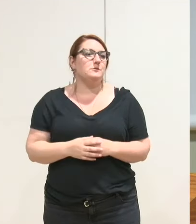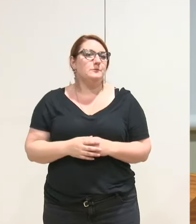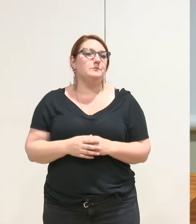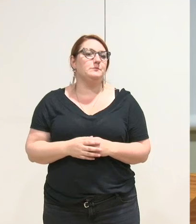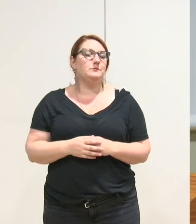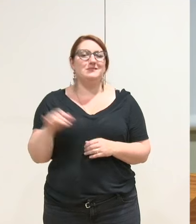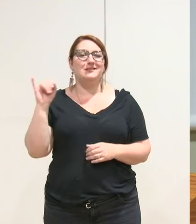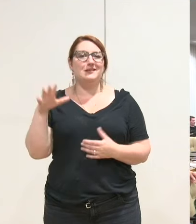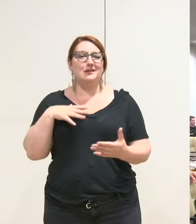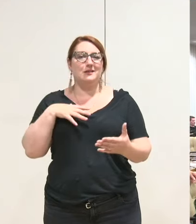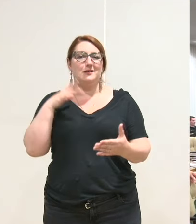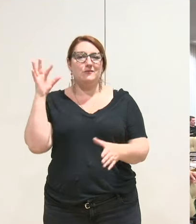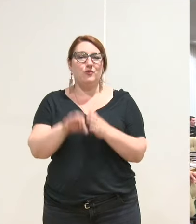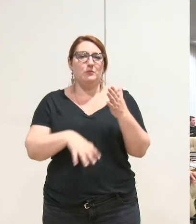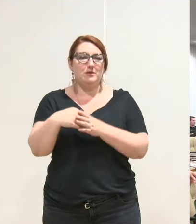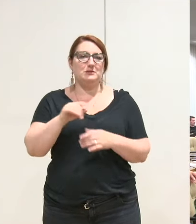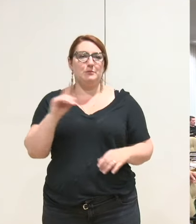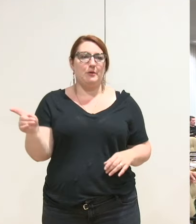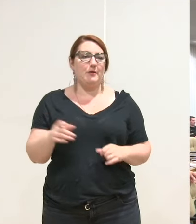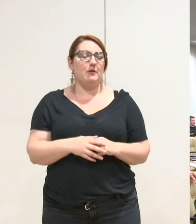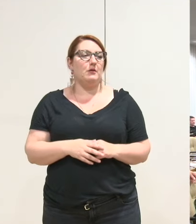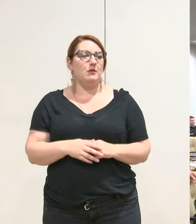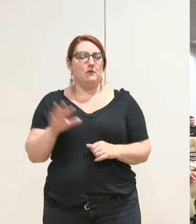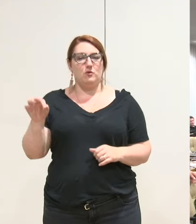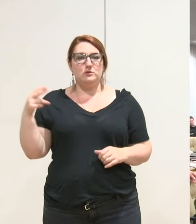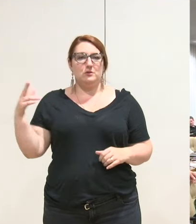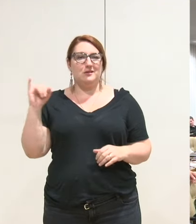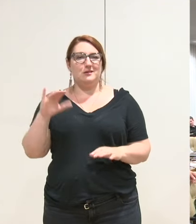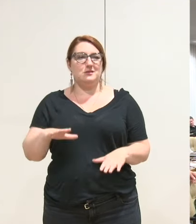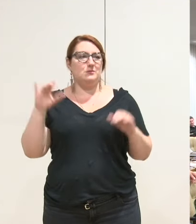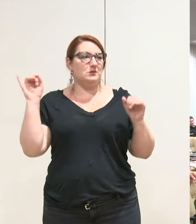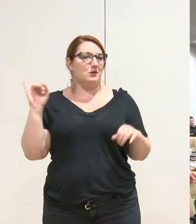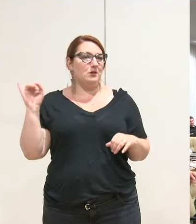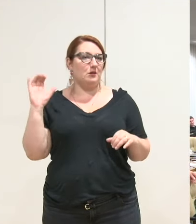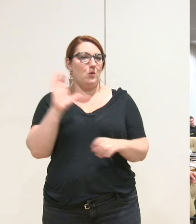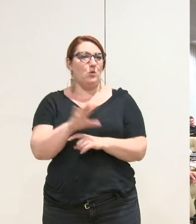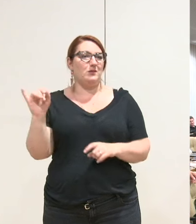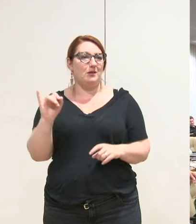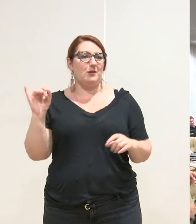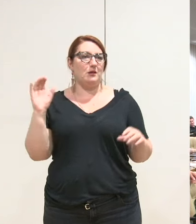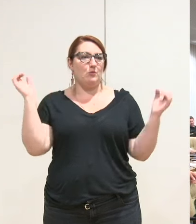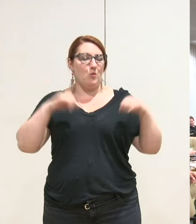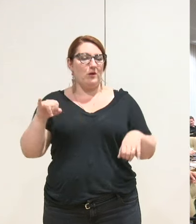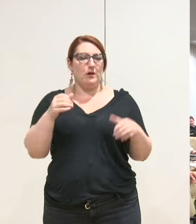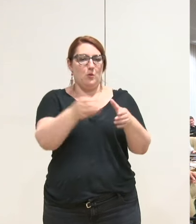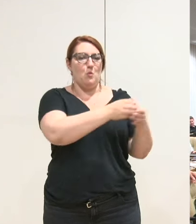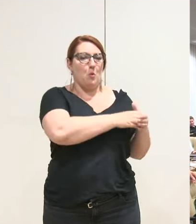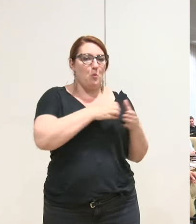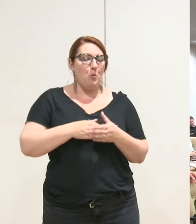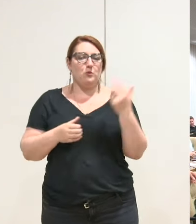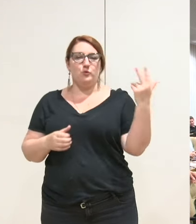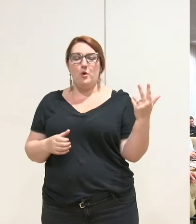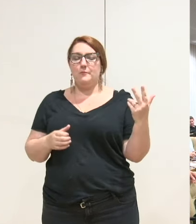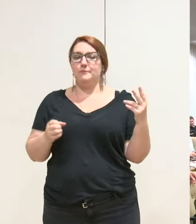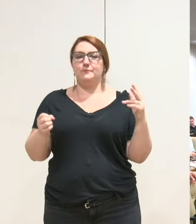oui qui ne prend pas part au vote Front National qui s'abstient qui est contre qui est pour les trois autres groupes donc